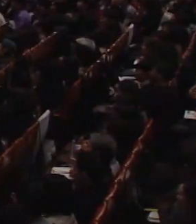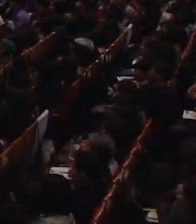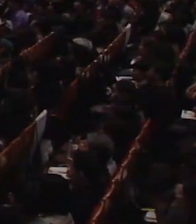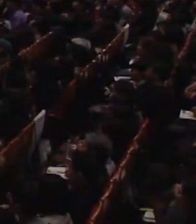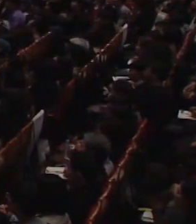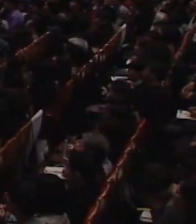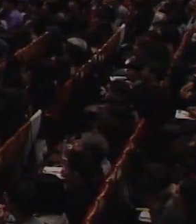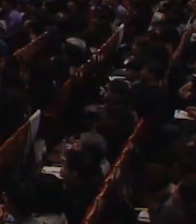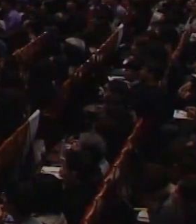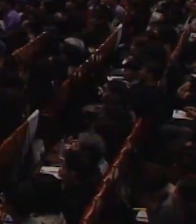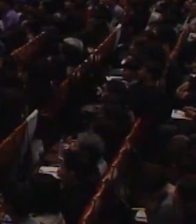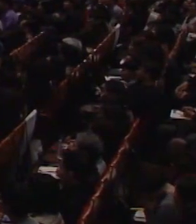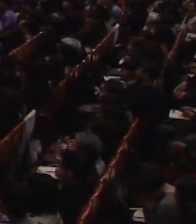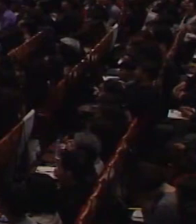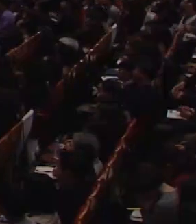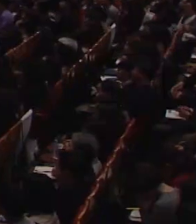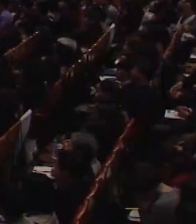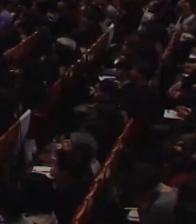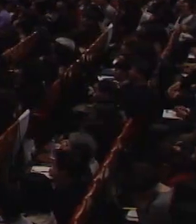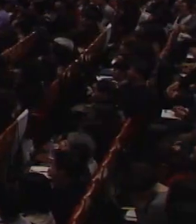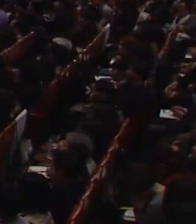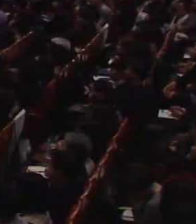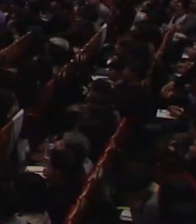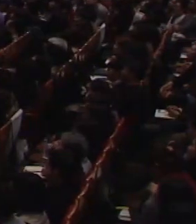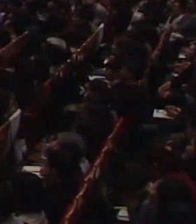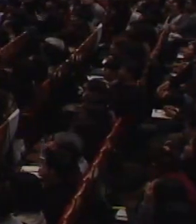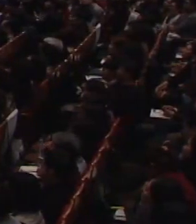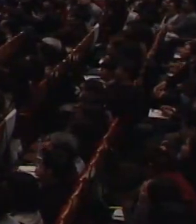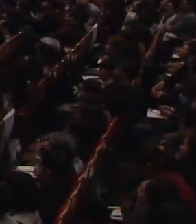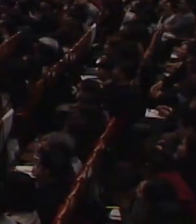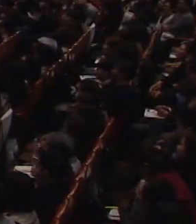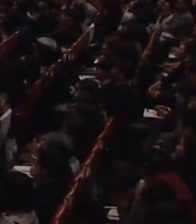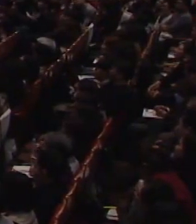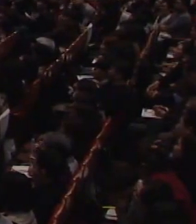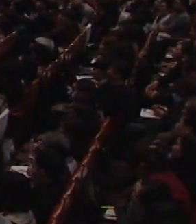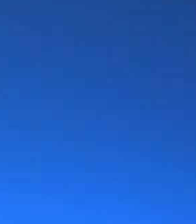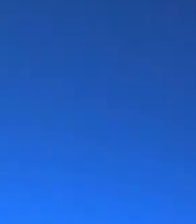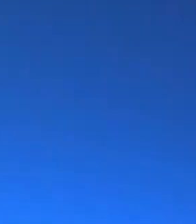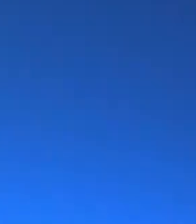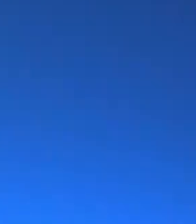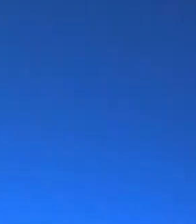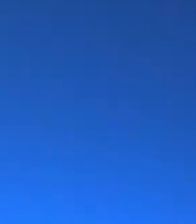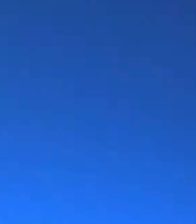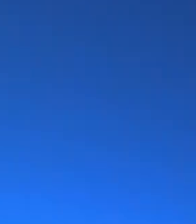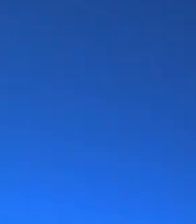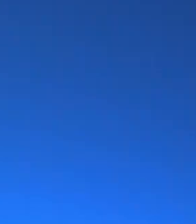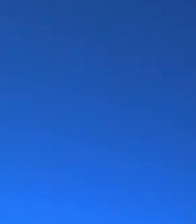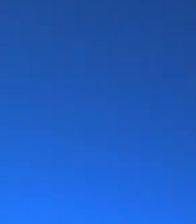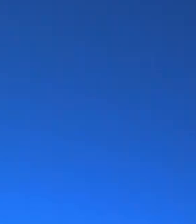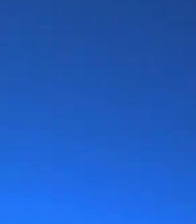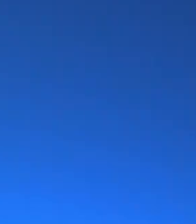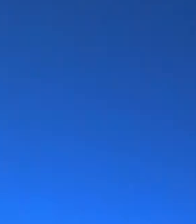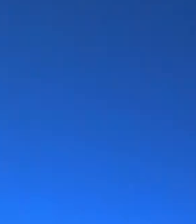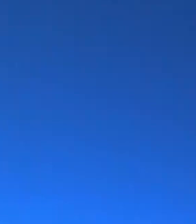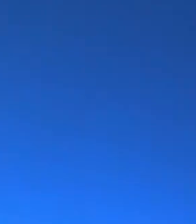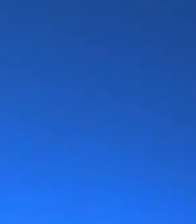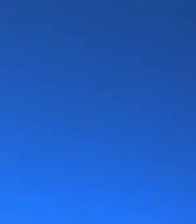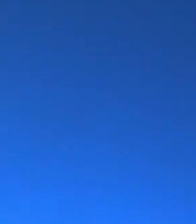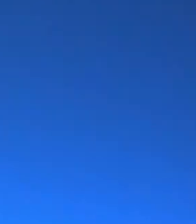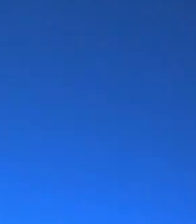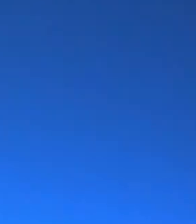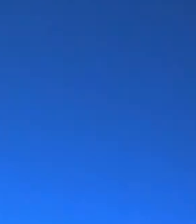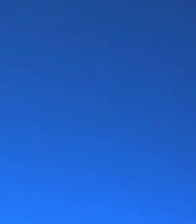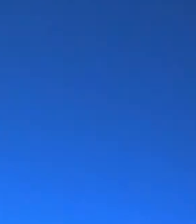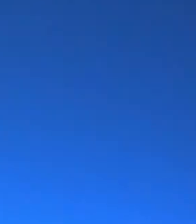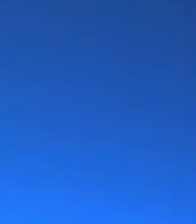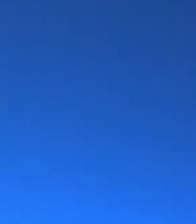마지막으로 찬양 올려드리겠습니다. 2절 가사를 띄워주시면요, 내 영혼에 빛이 되시, 내